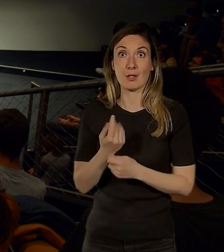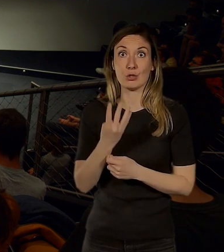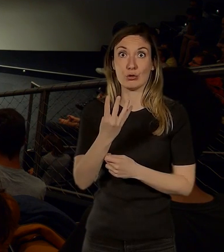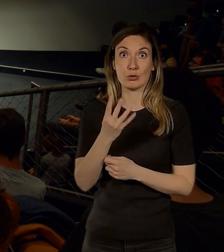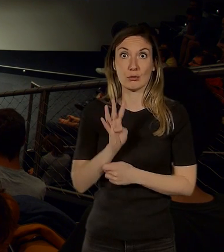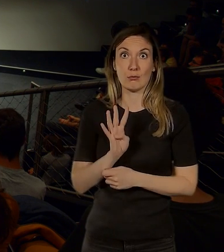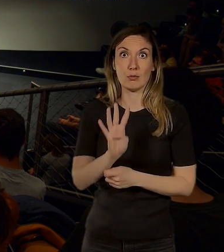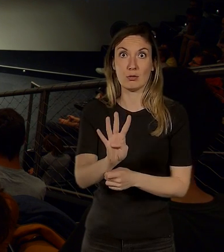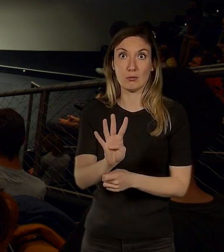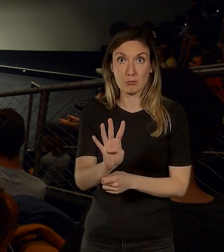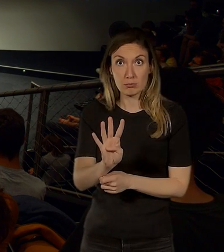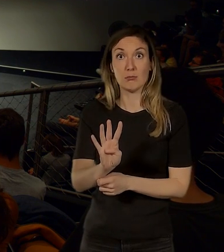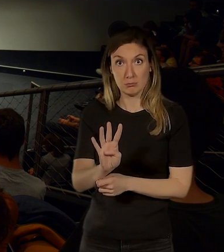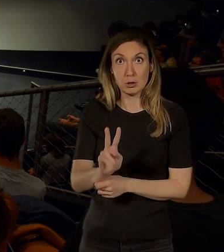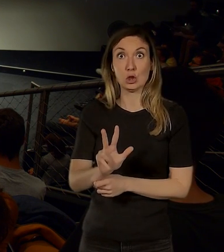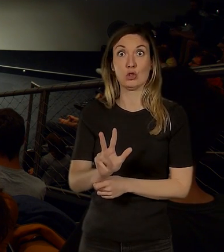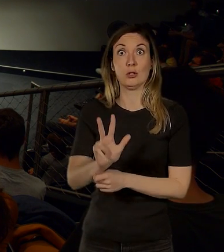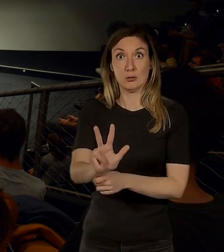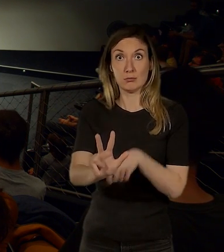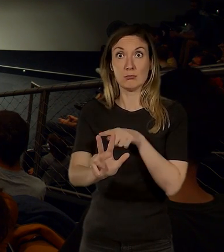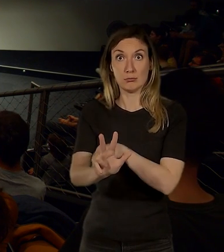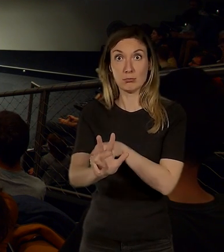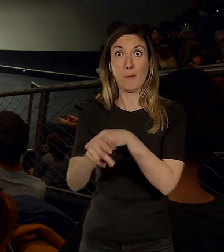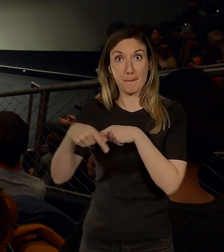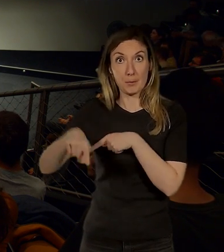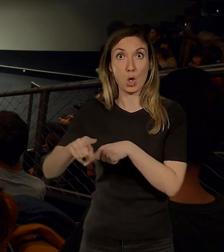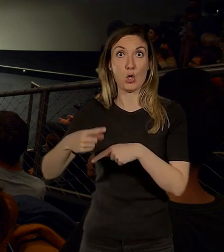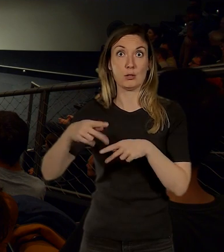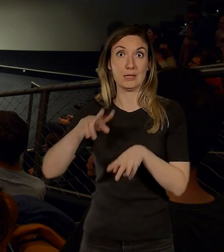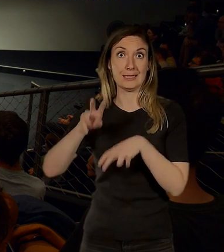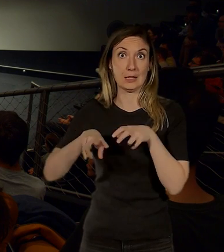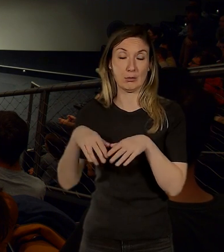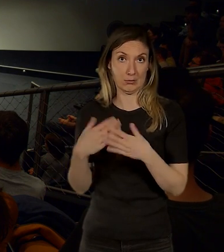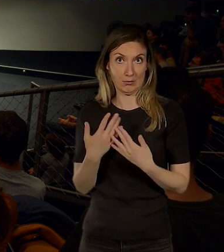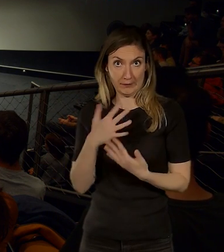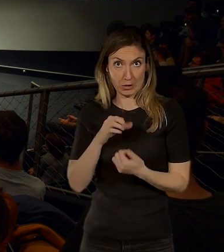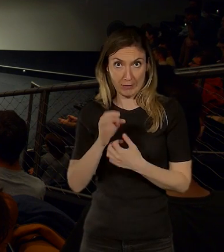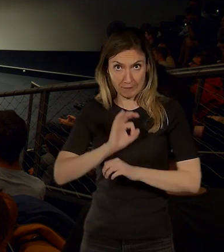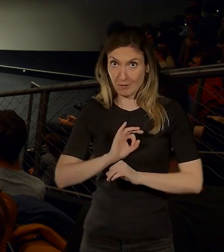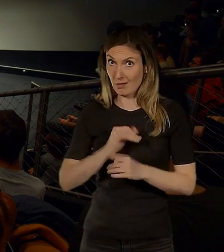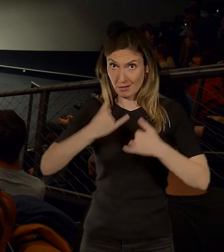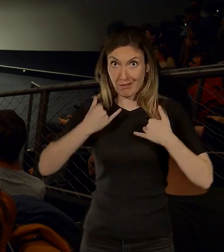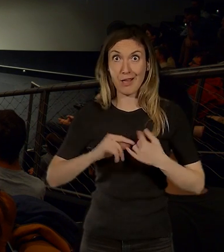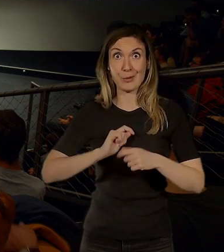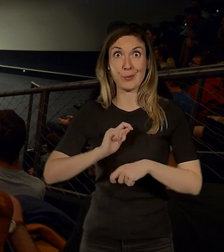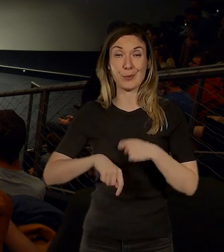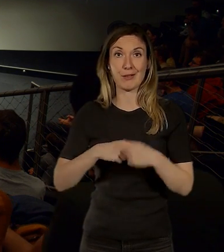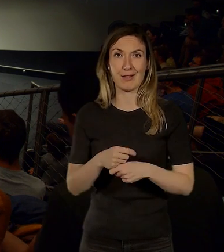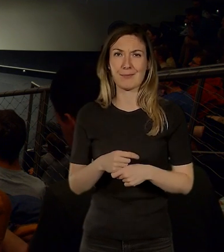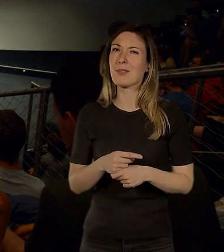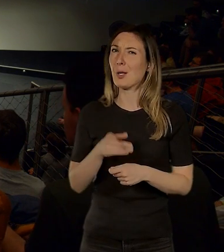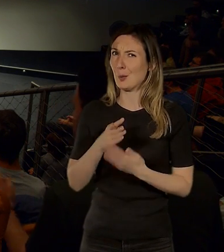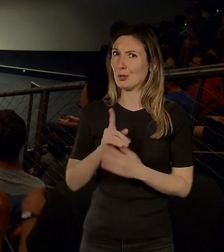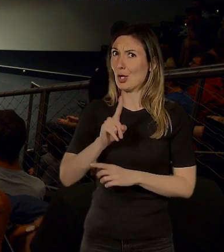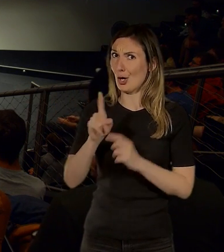důvod, proč by to nešlo. Dobrá, děkuji. Tak děkuji za komentář. Ten dotaz už tady zazněl po